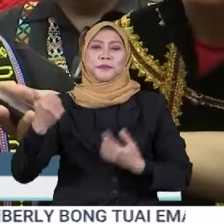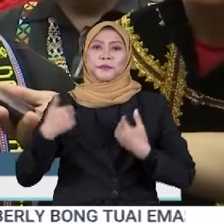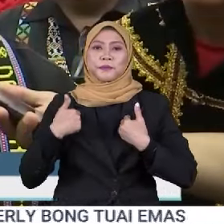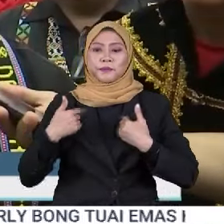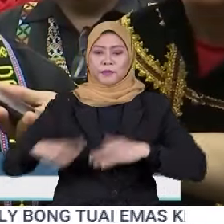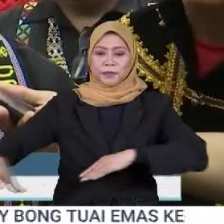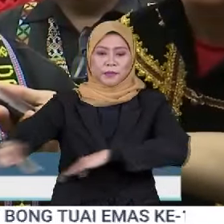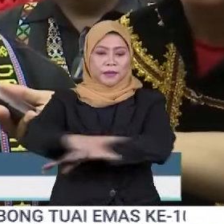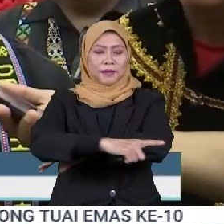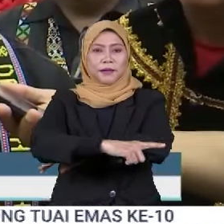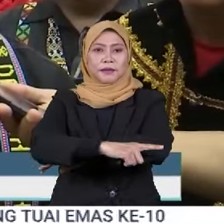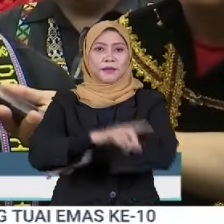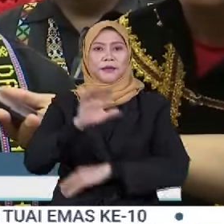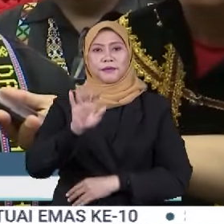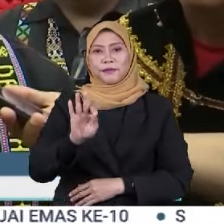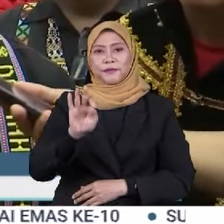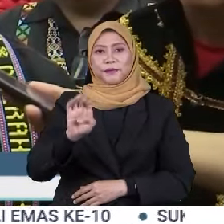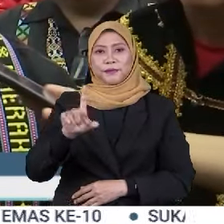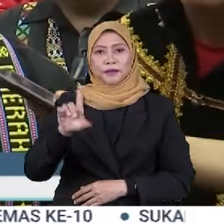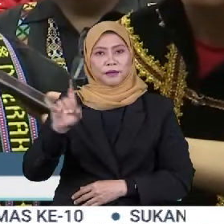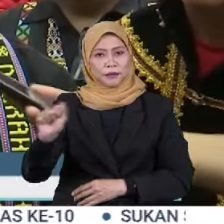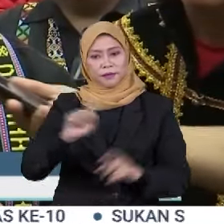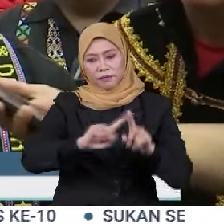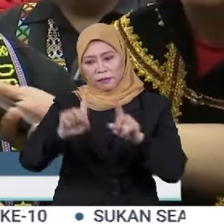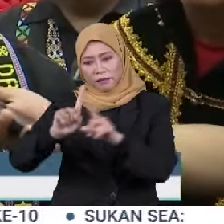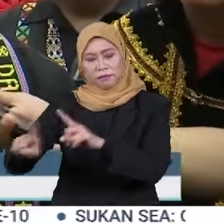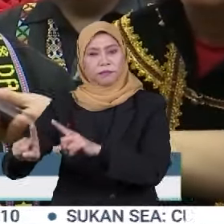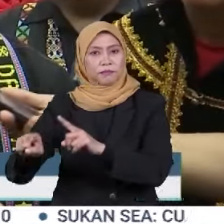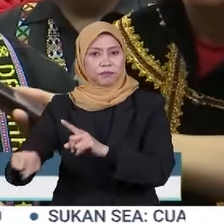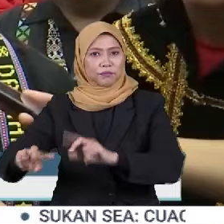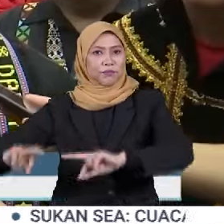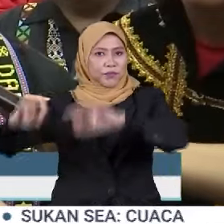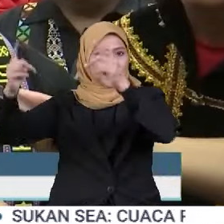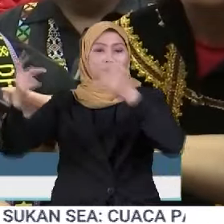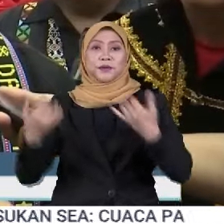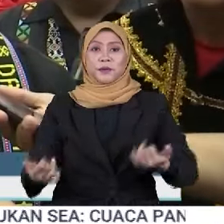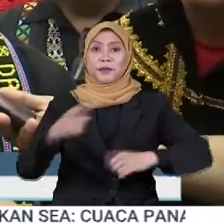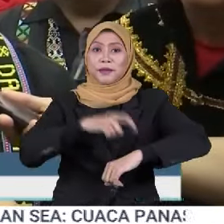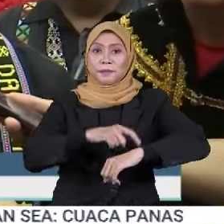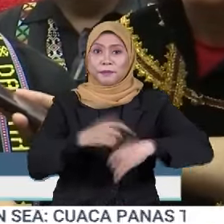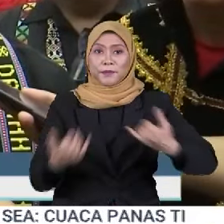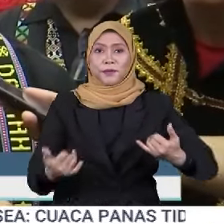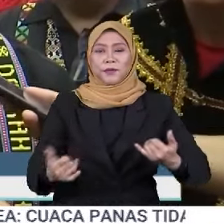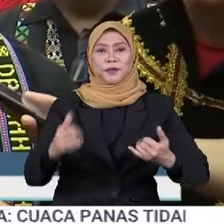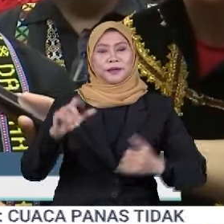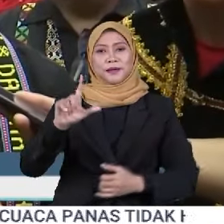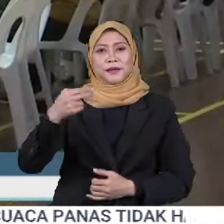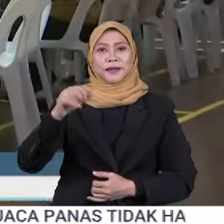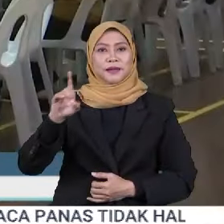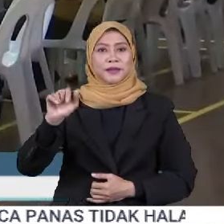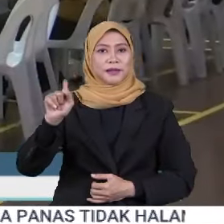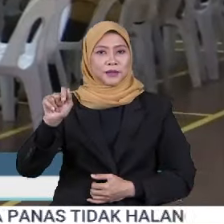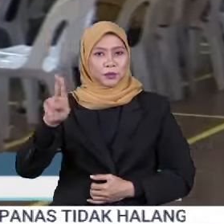ladang-ladang seperti Filda dan sebagainya jadi saya rasa sudah sampai masanya lahadhatu ini dinaikkan